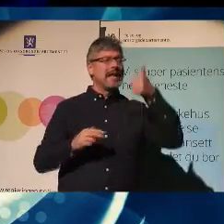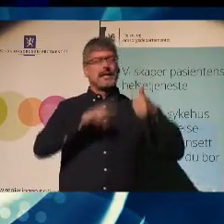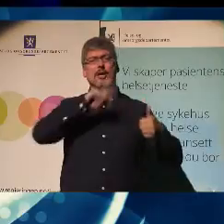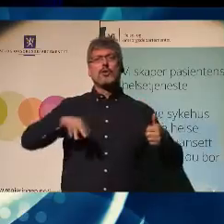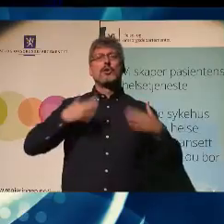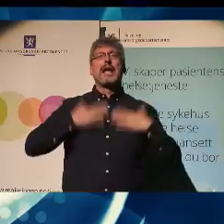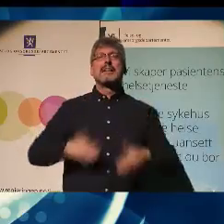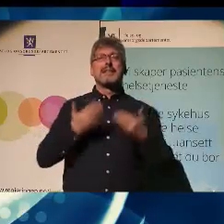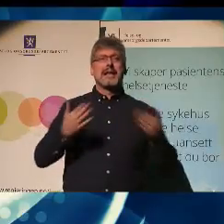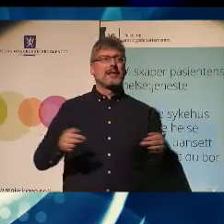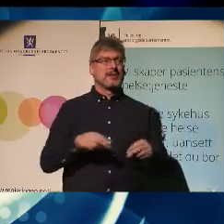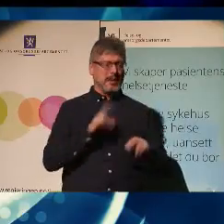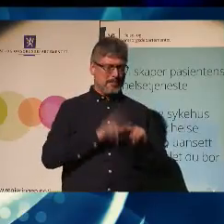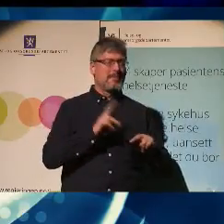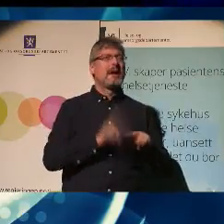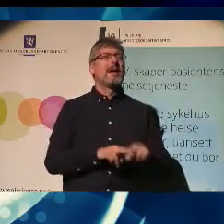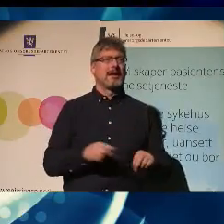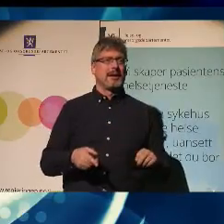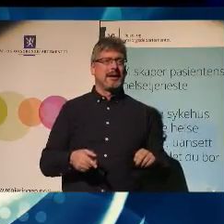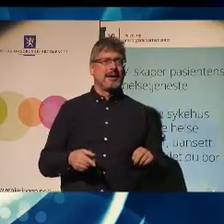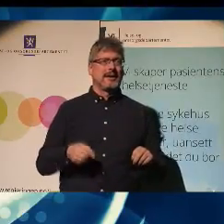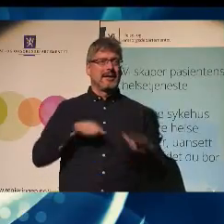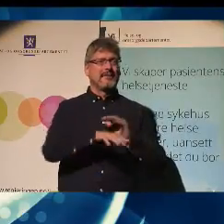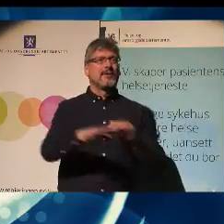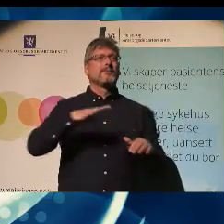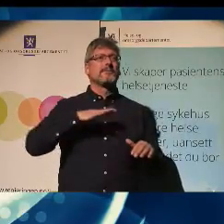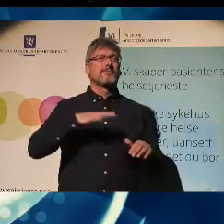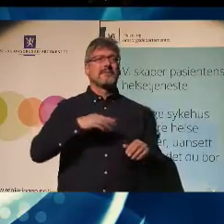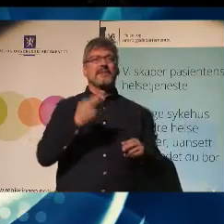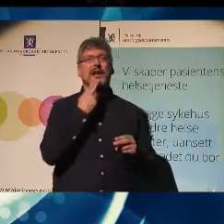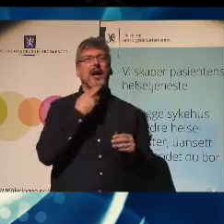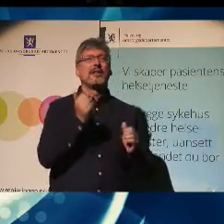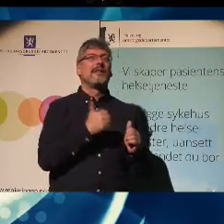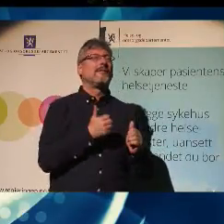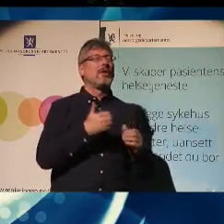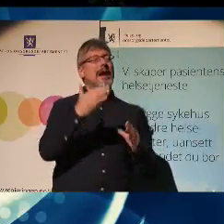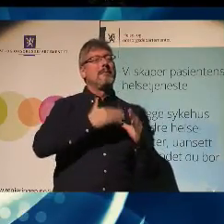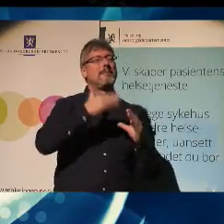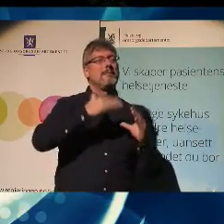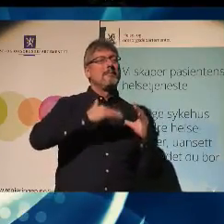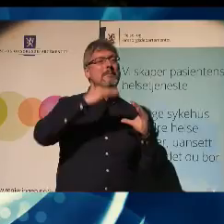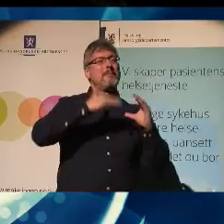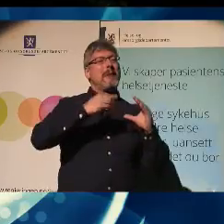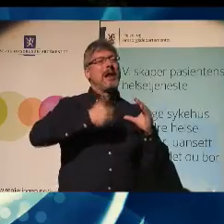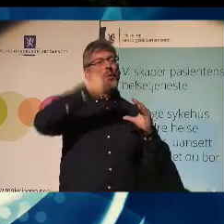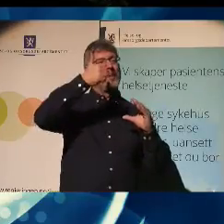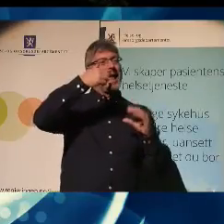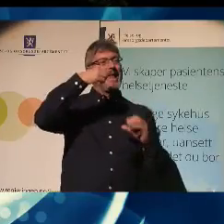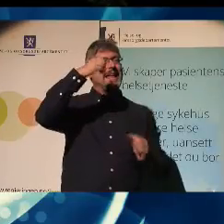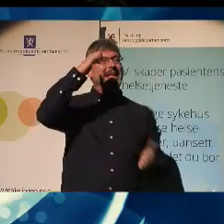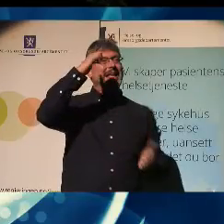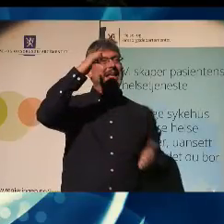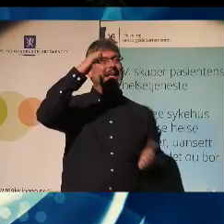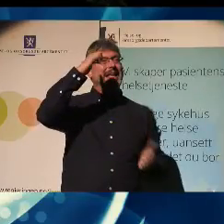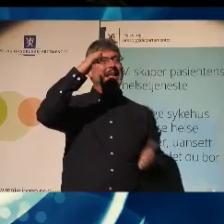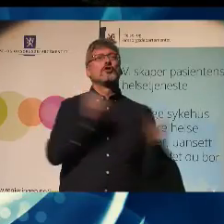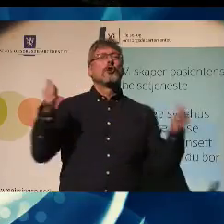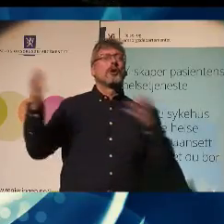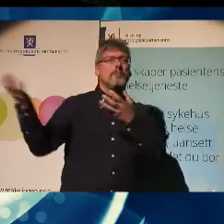helsetjeneste, så kjenner du på den, det vi innenfor faglige sammenhenger kaller for mellomlederskvisen. Det altså mye større behov, mye